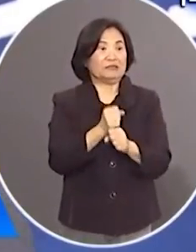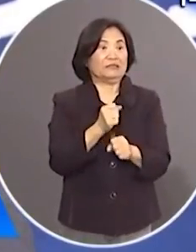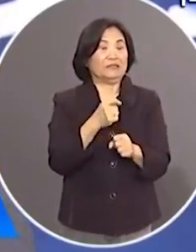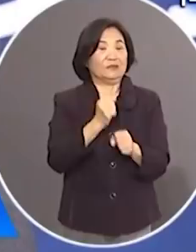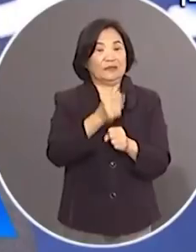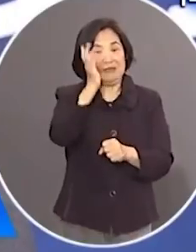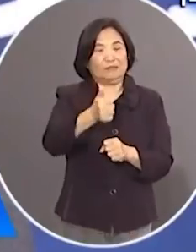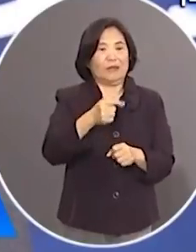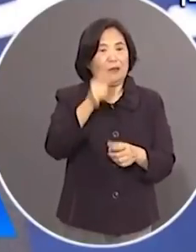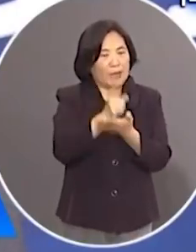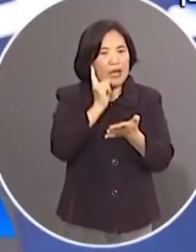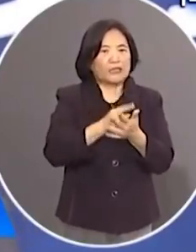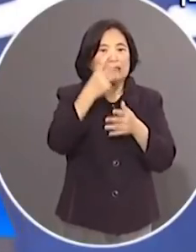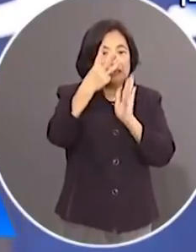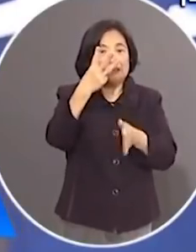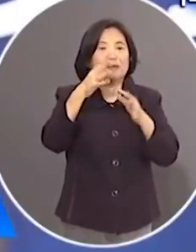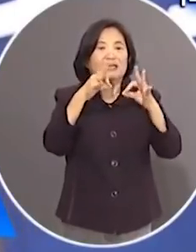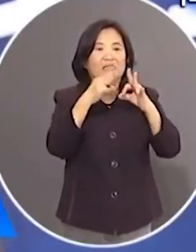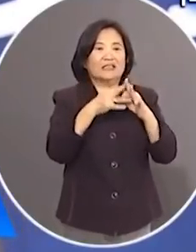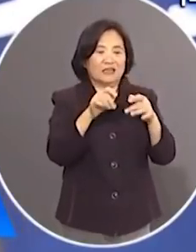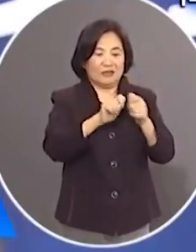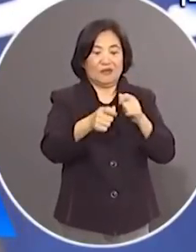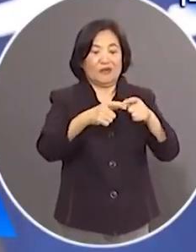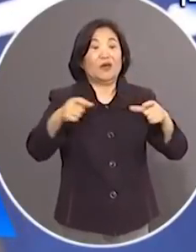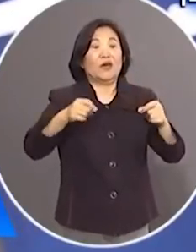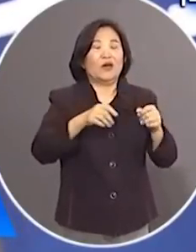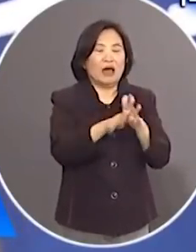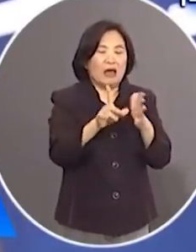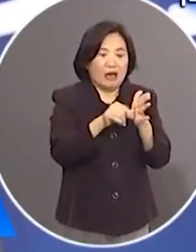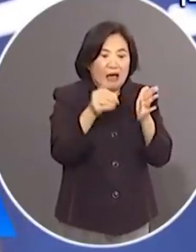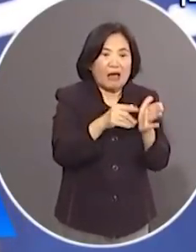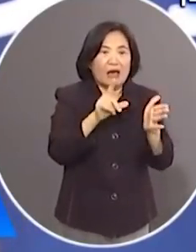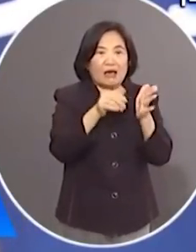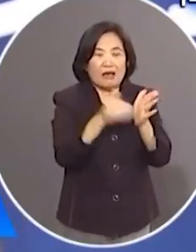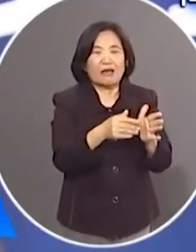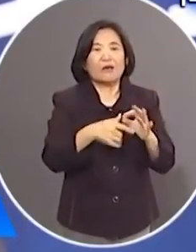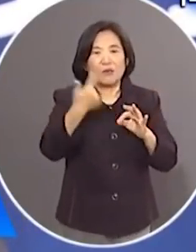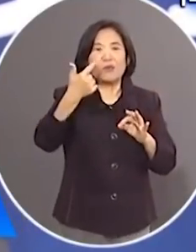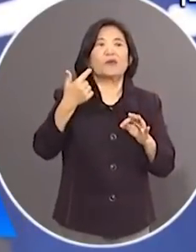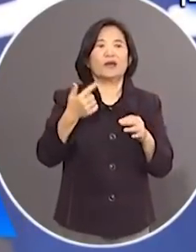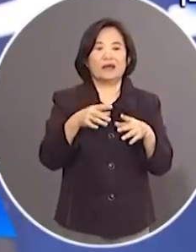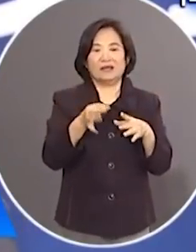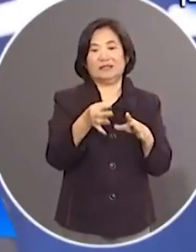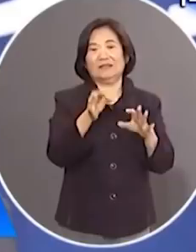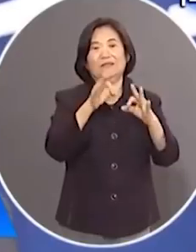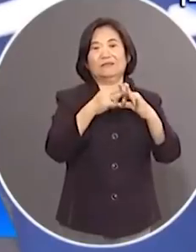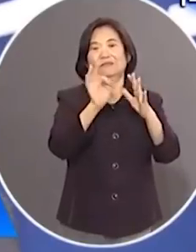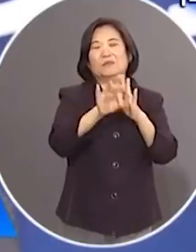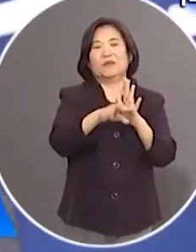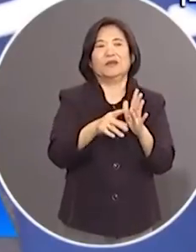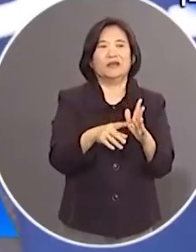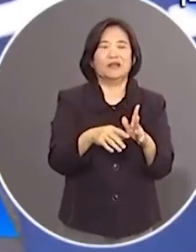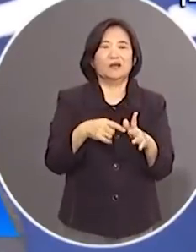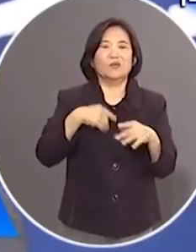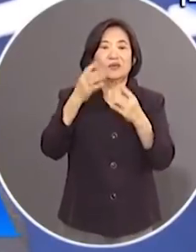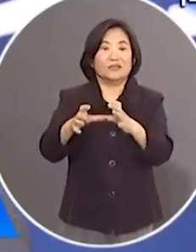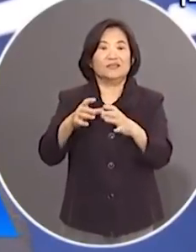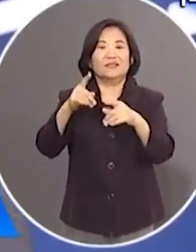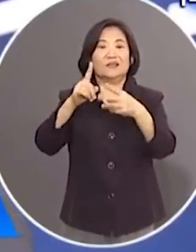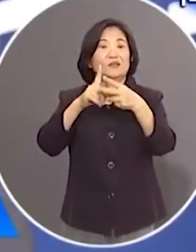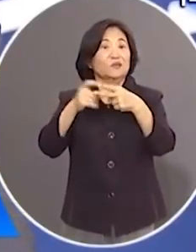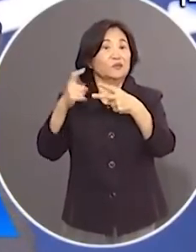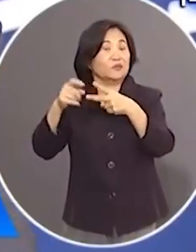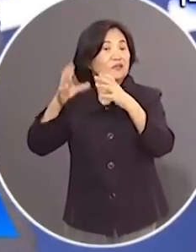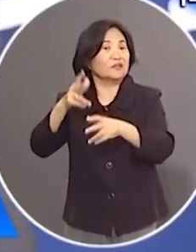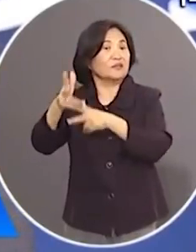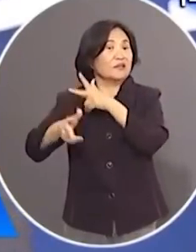3点半。那时候还有票据法，所以我把公司设在土城，万一支票跳票，钱调不过